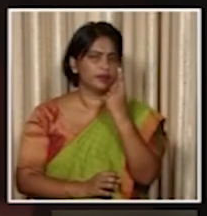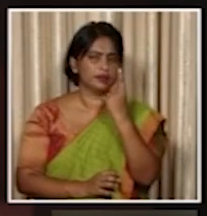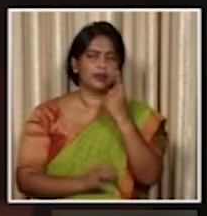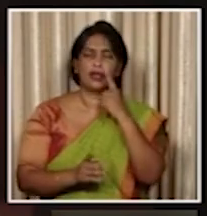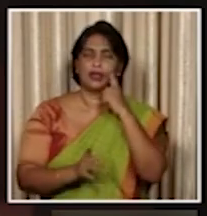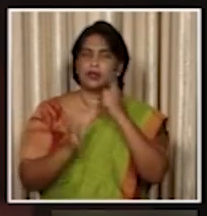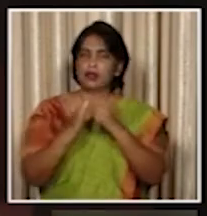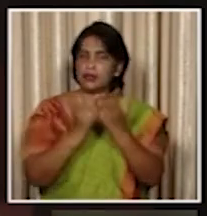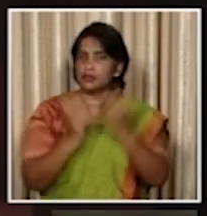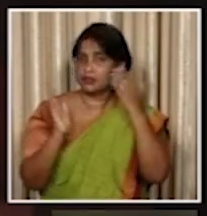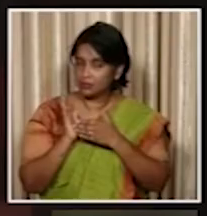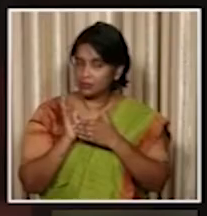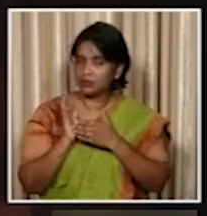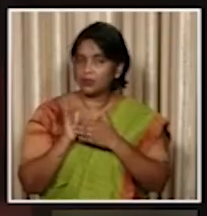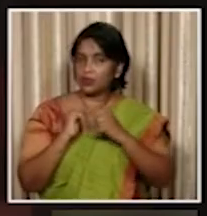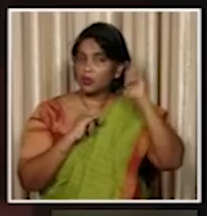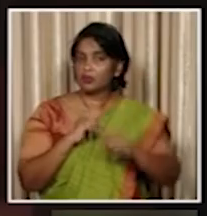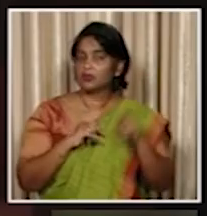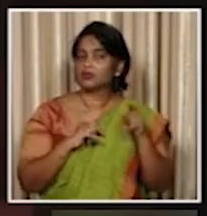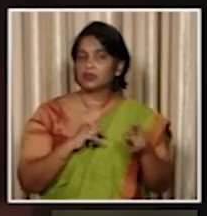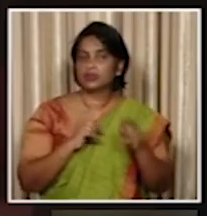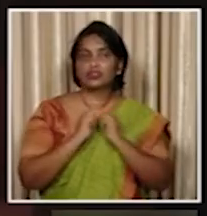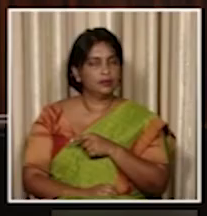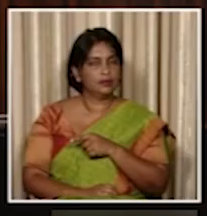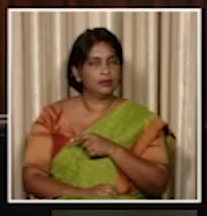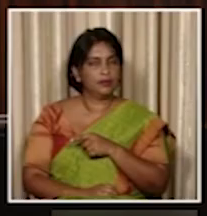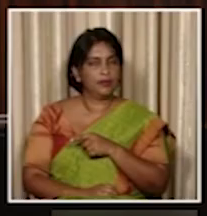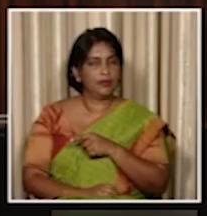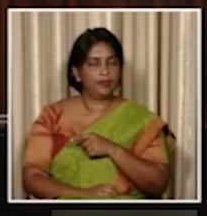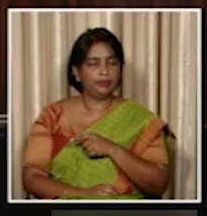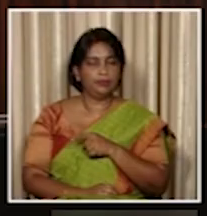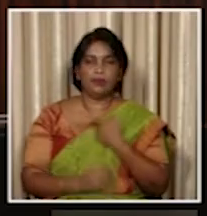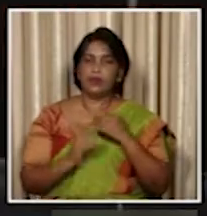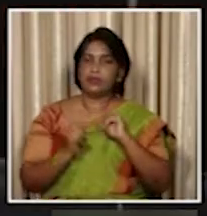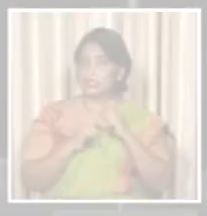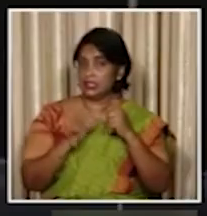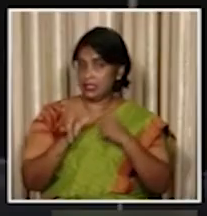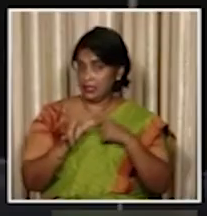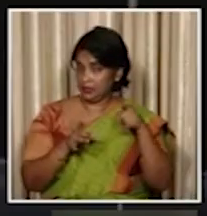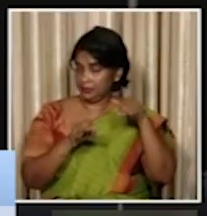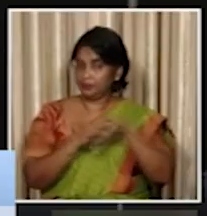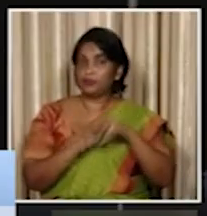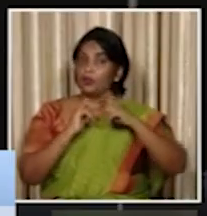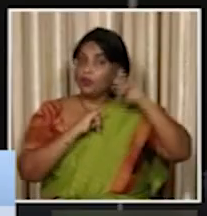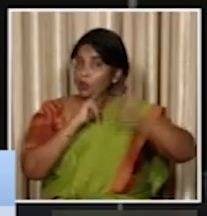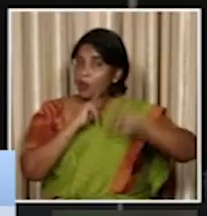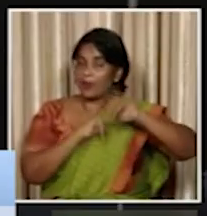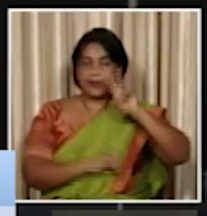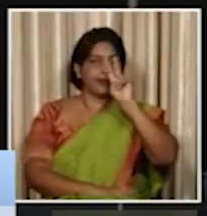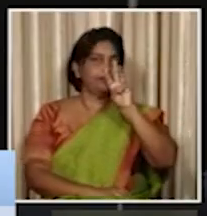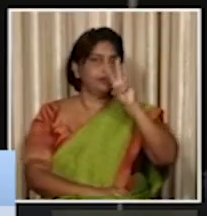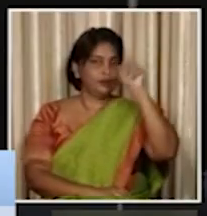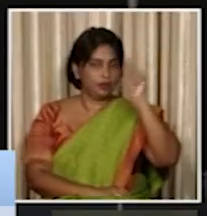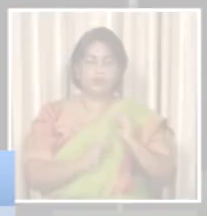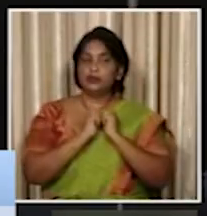වාණිජ අංශයේ උපාධි ධාරී කෙනෙකුටවත් මේ පත්වීම් ලැබිලා නැහැ. සංවර්ධන ධාරීන් අතරින් උපාධි ධාරීන් 23000ක් බඳවා